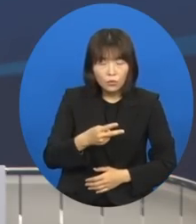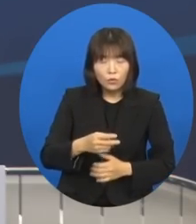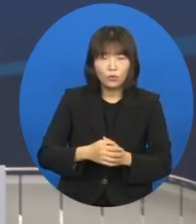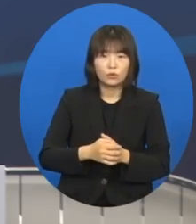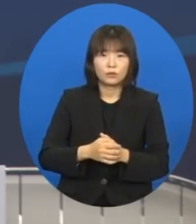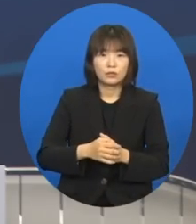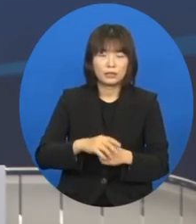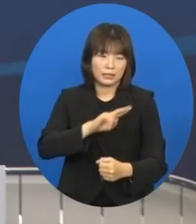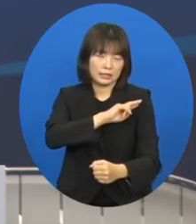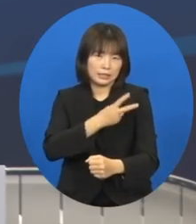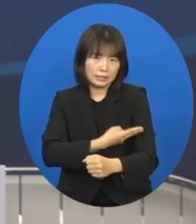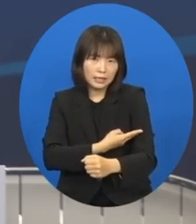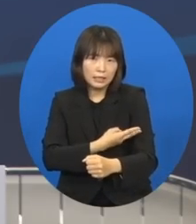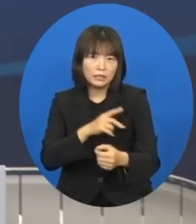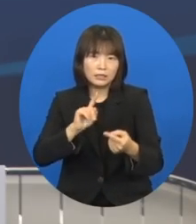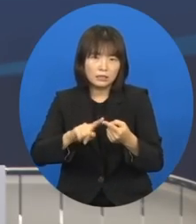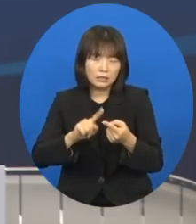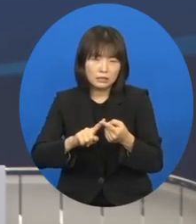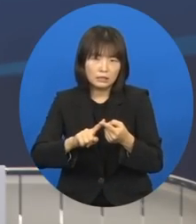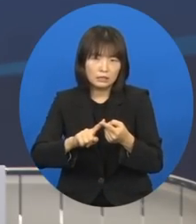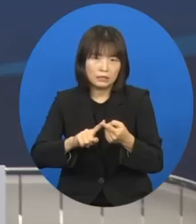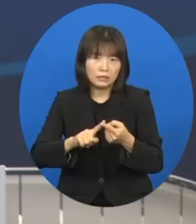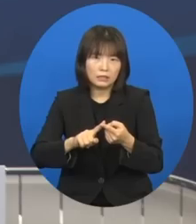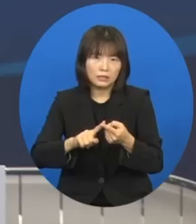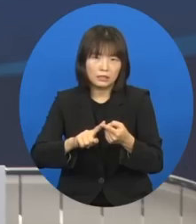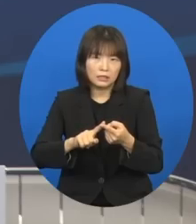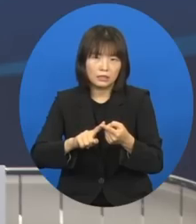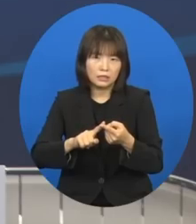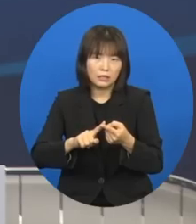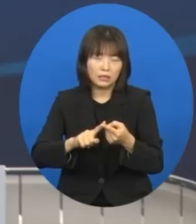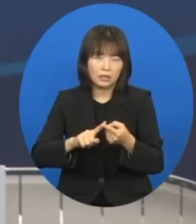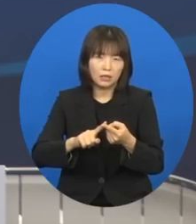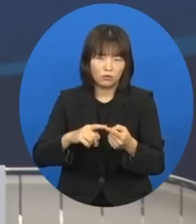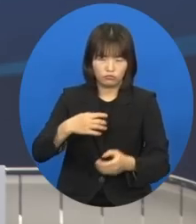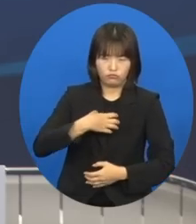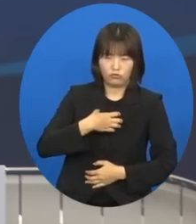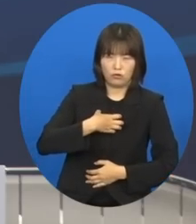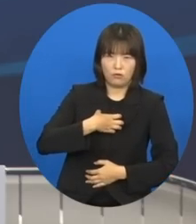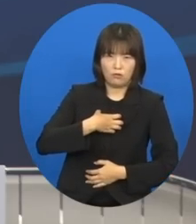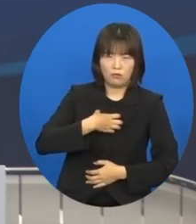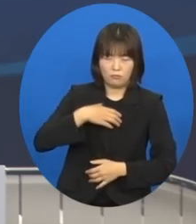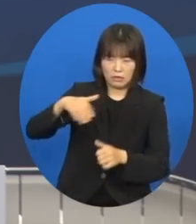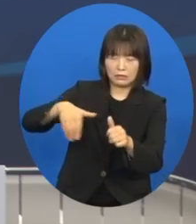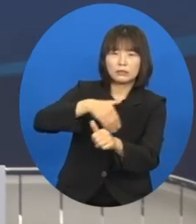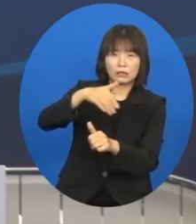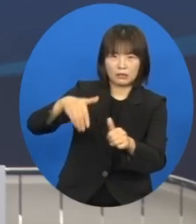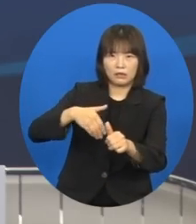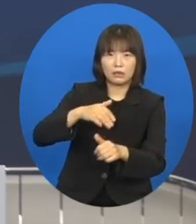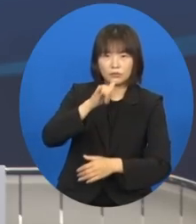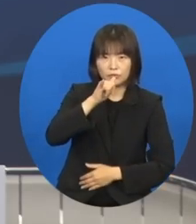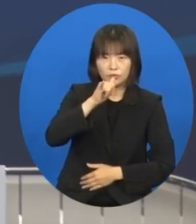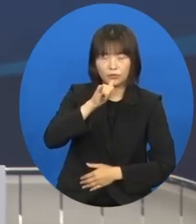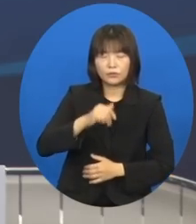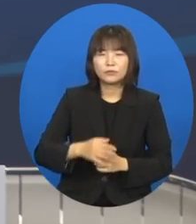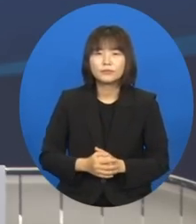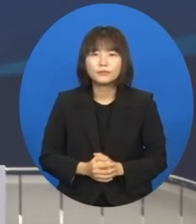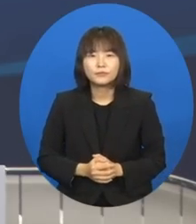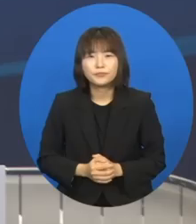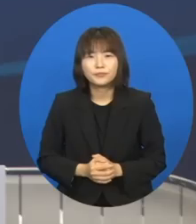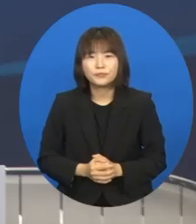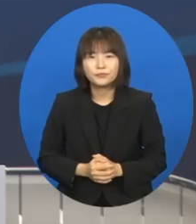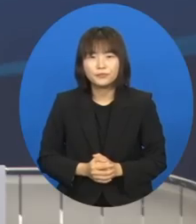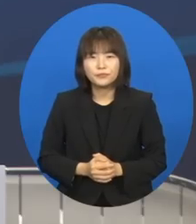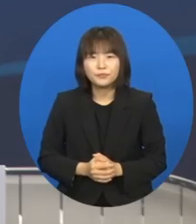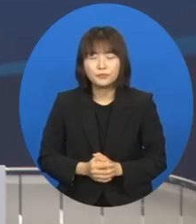이단 사설이 자꾸 교회에 틈이 타는 그런 위험성이 있었어요. 그래서